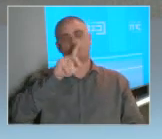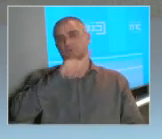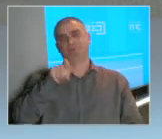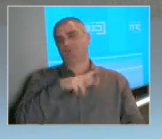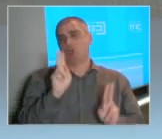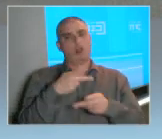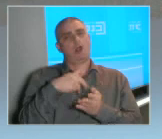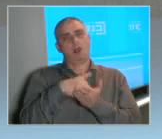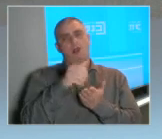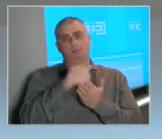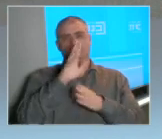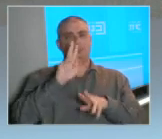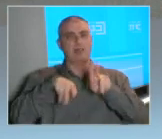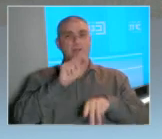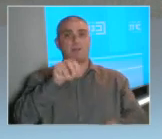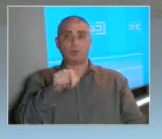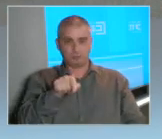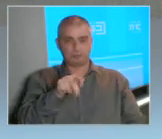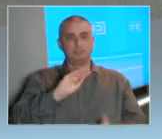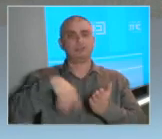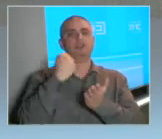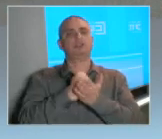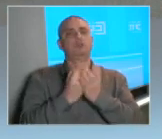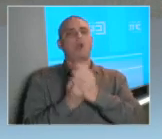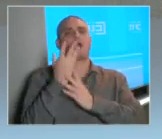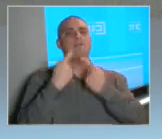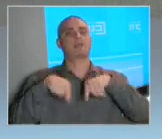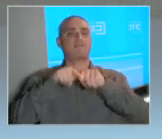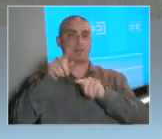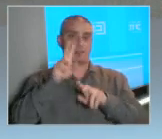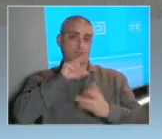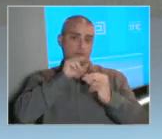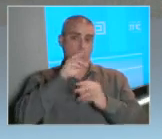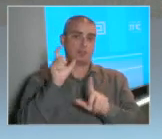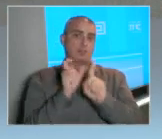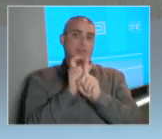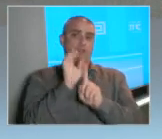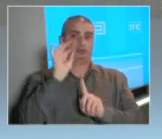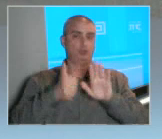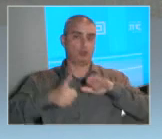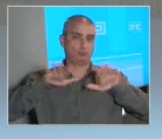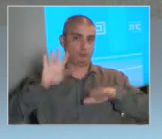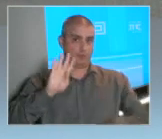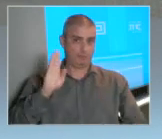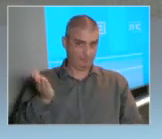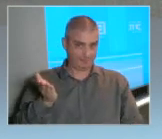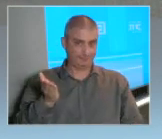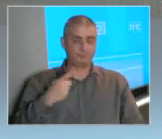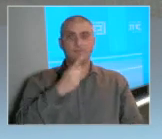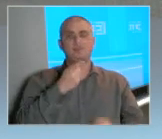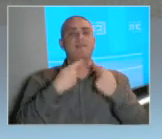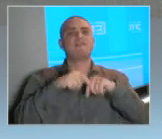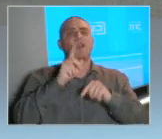עצמו מעיסוק בנושא הזה, באישור הקמת הוועדה שתדון בחסינותו של נתניהו,